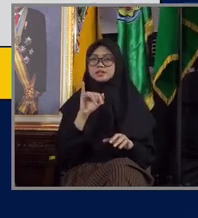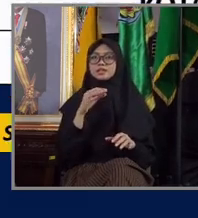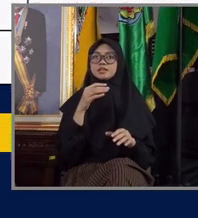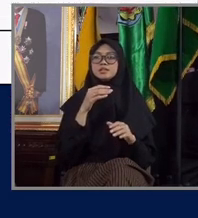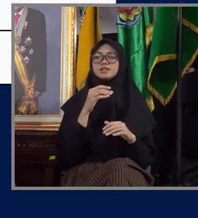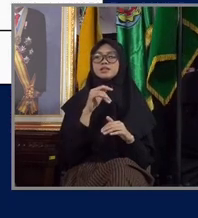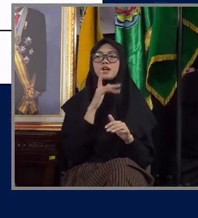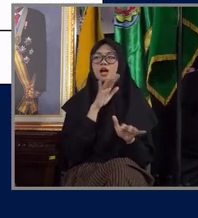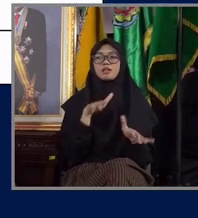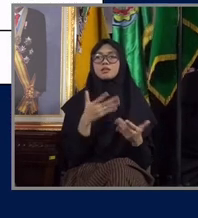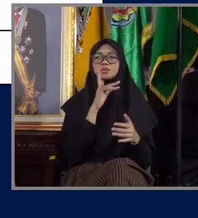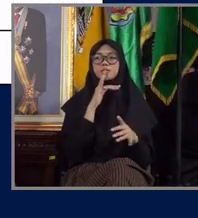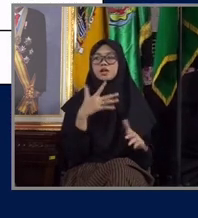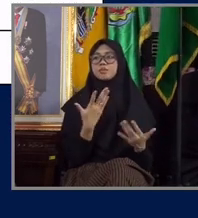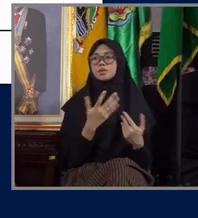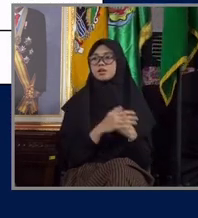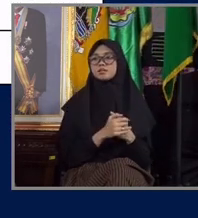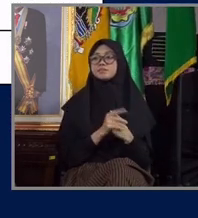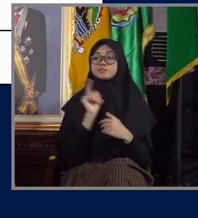lanjut